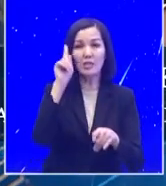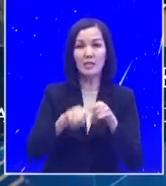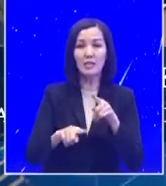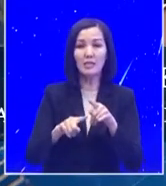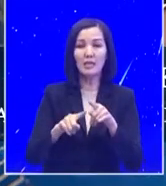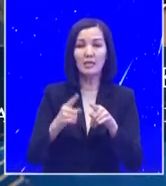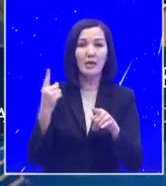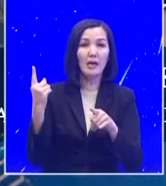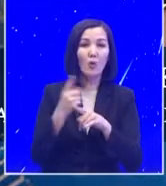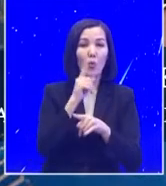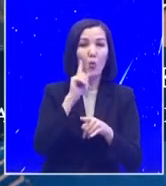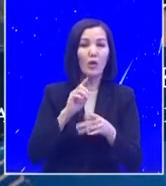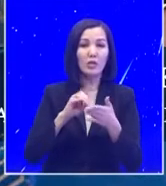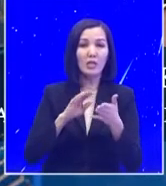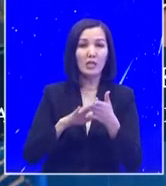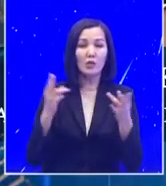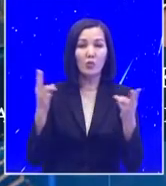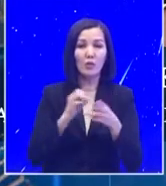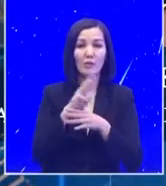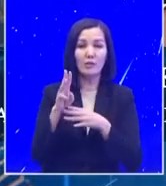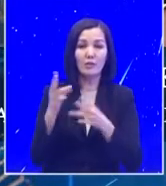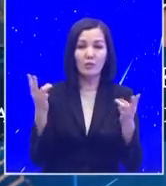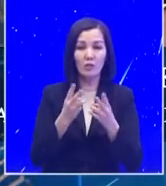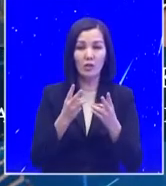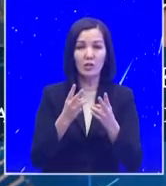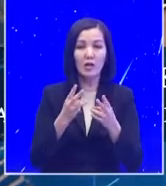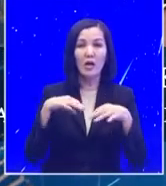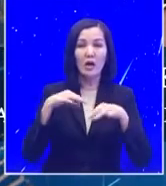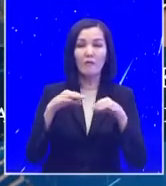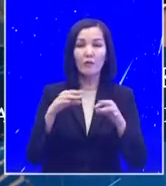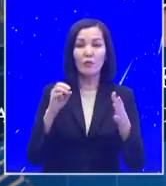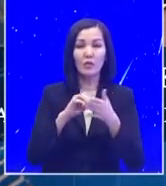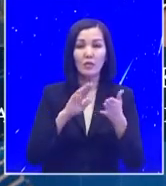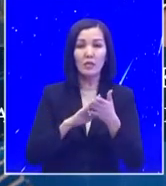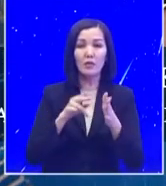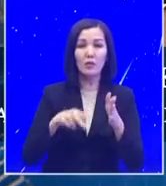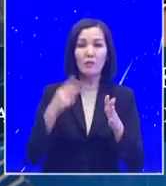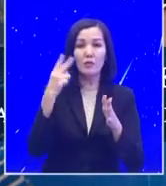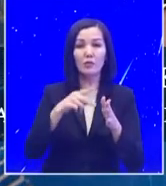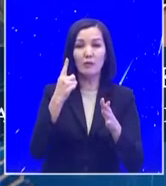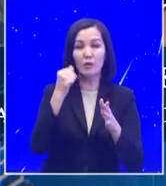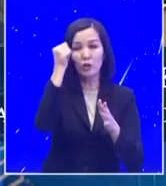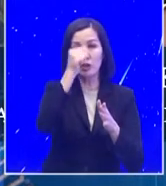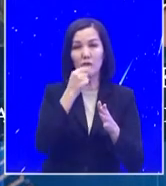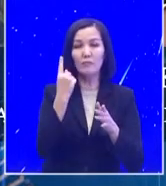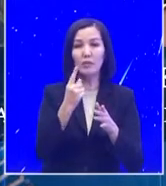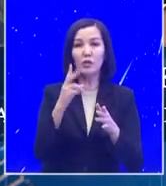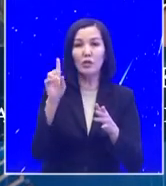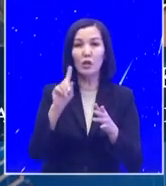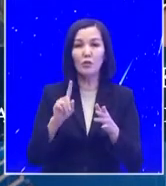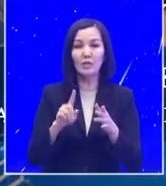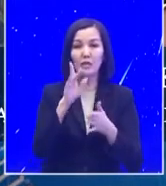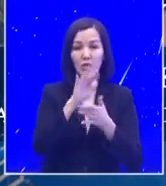реттік тәртіппен уақытша тіркеуді қамтамасыз етуі қажет. Бұл автокөліктерді тіркеу 2021 жылдың 1 наурызына